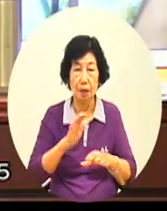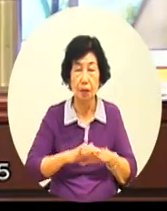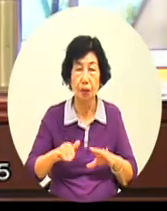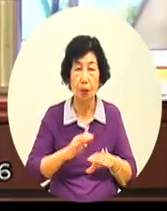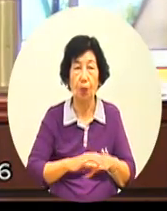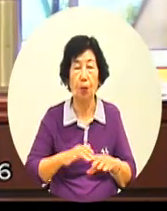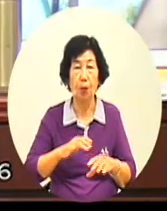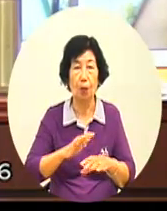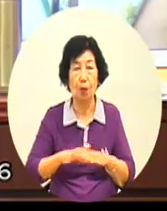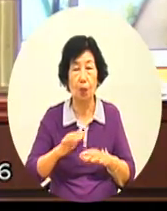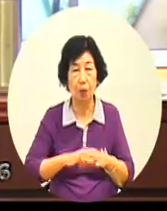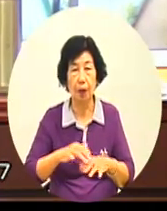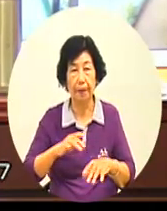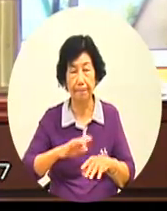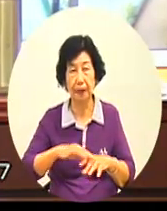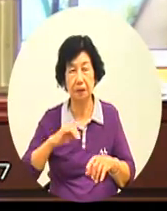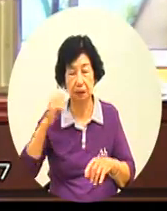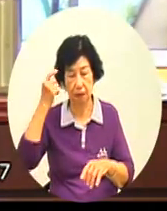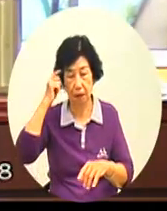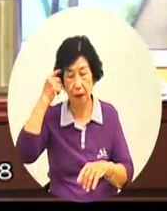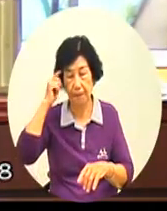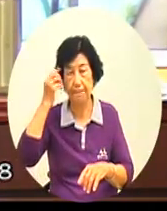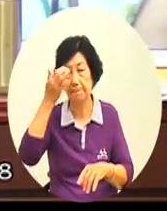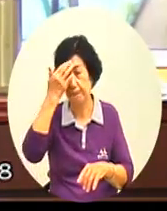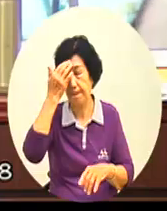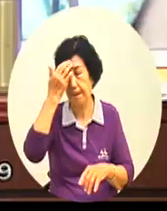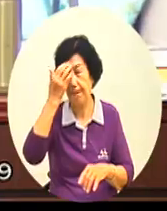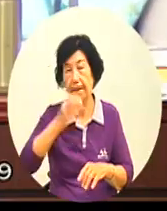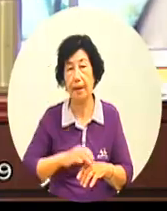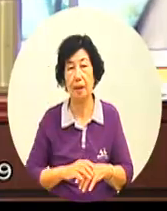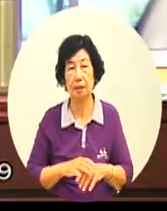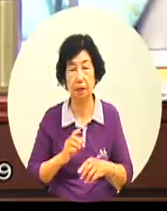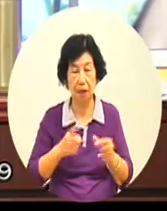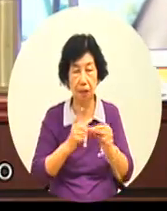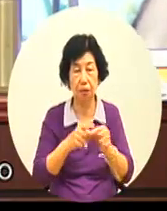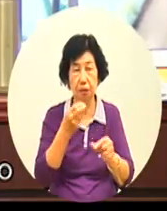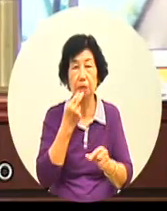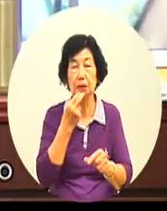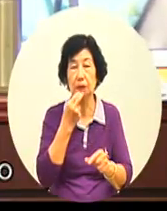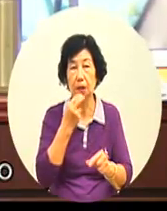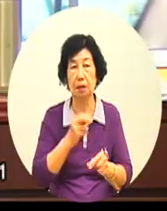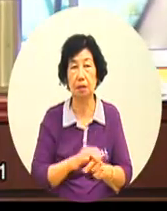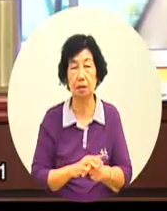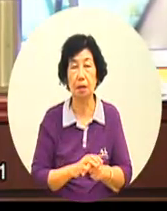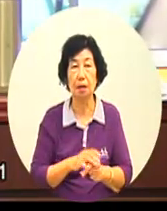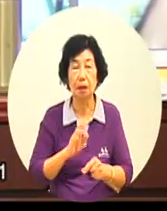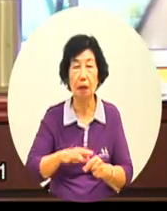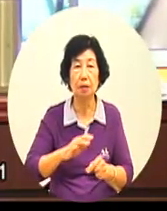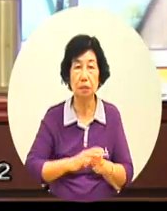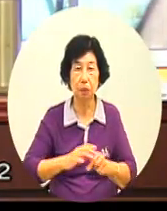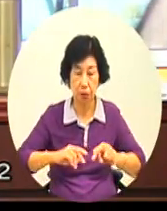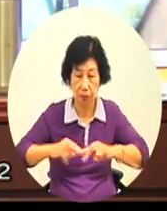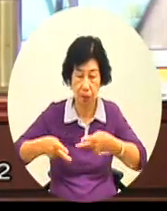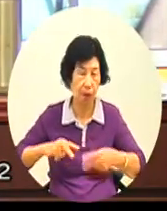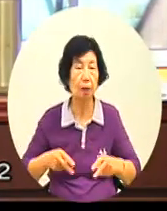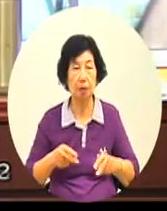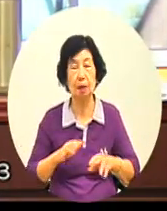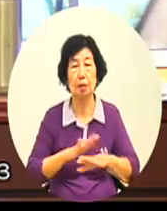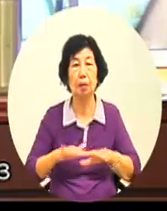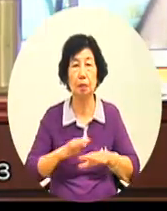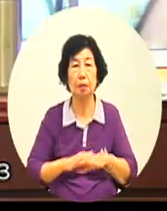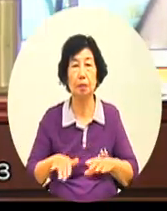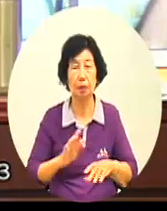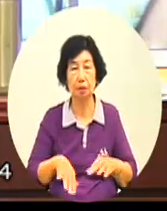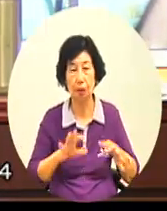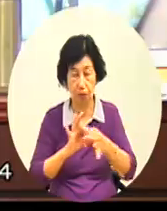央反映，希望在中央的法令的部分可以再做一些调整，这个部分我们会再持续来